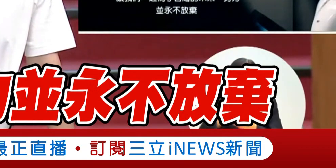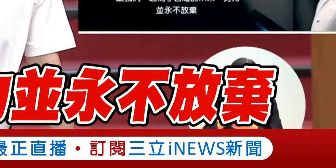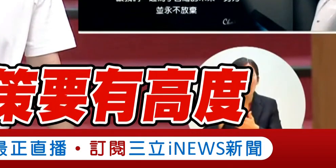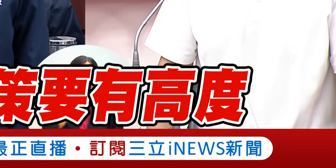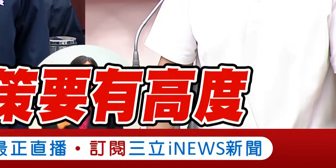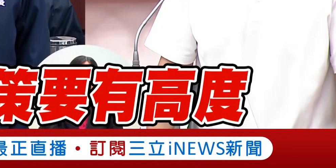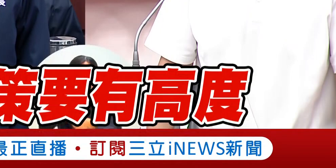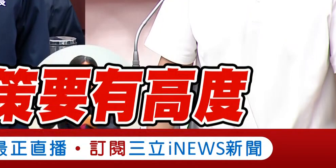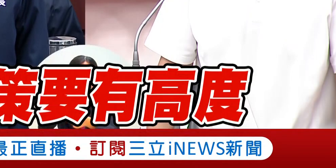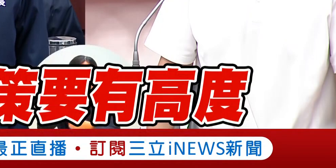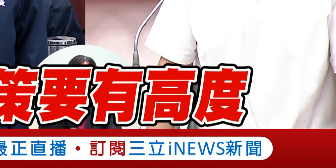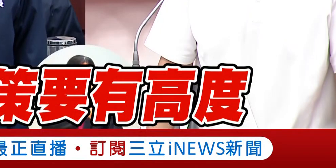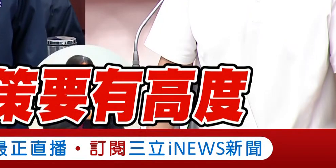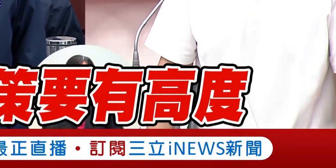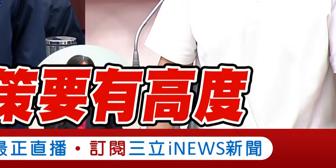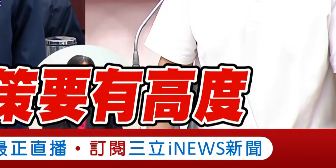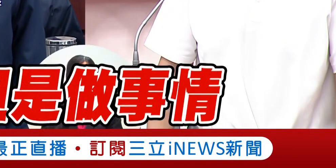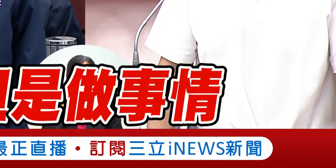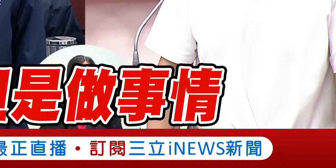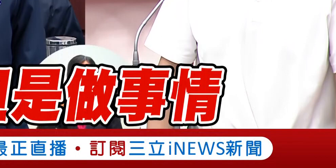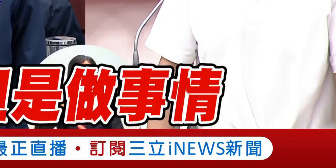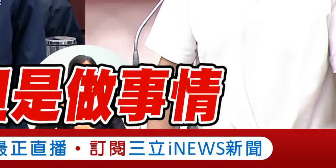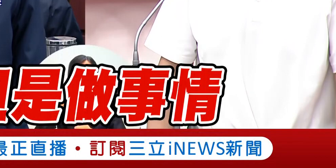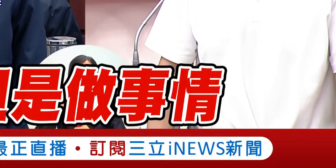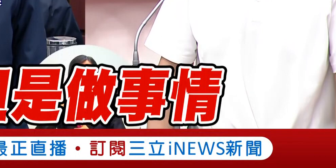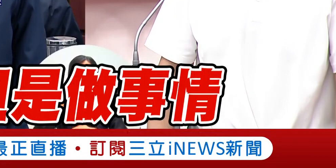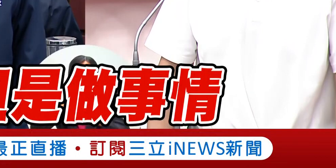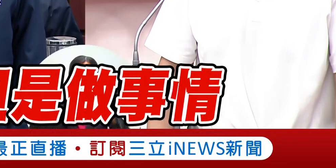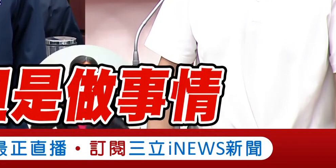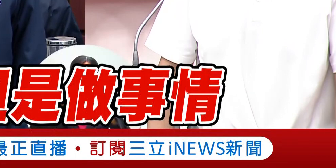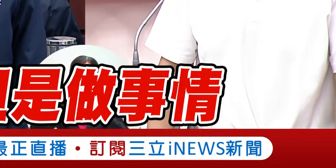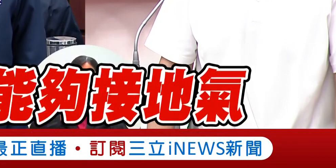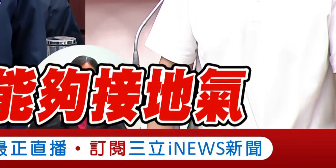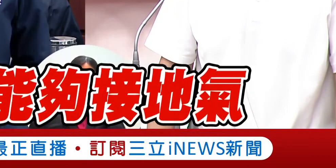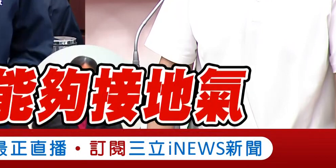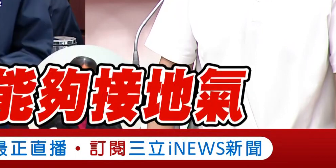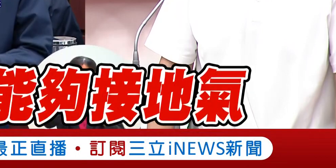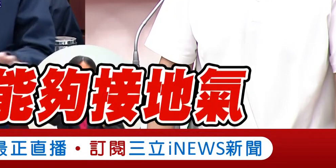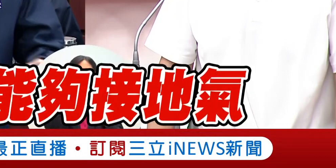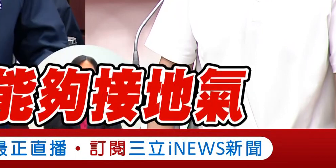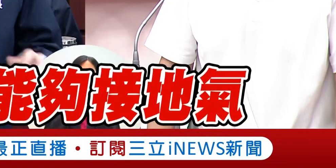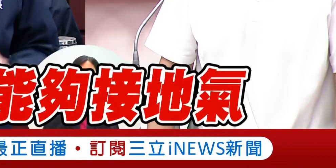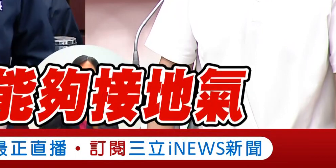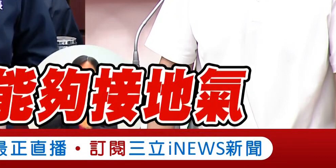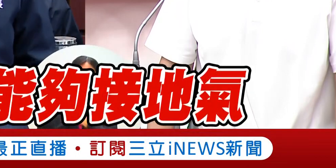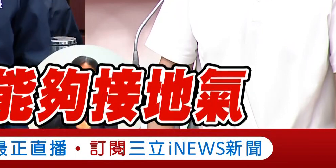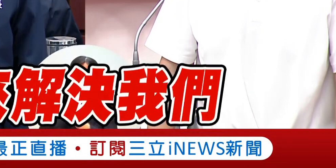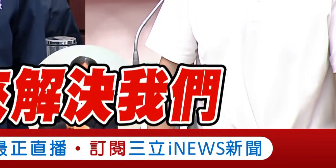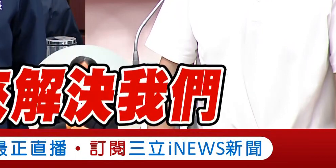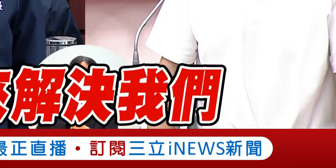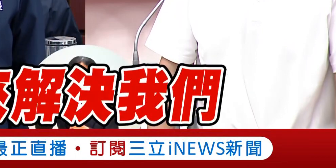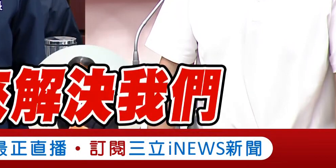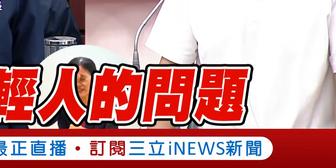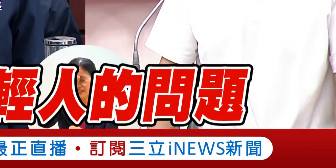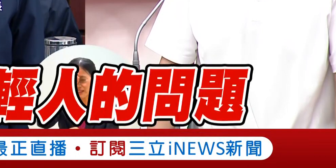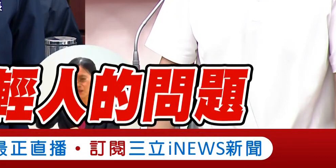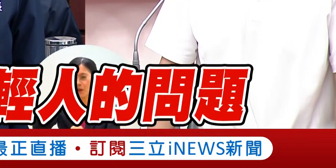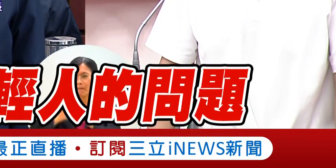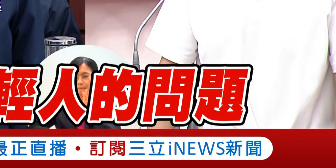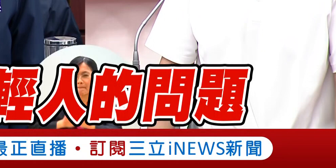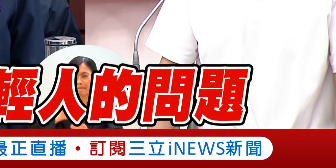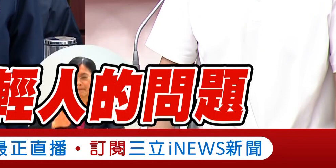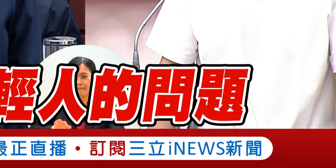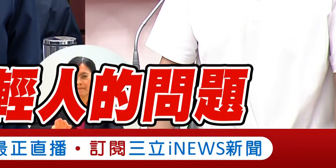放弃。 政策要有高度了哈，但是做事情要能够接地气，来解决我们年轻人